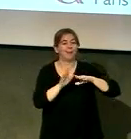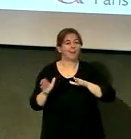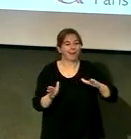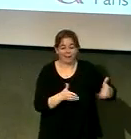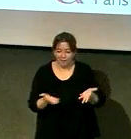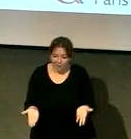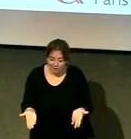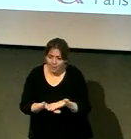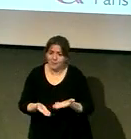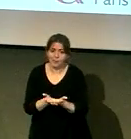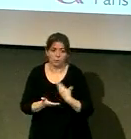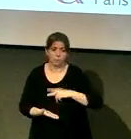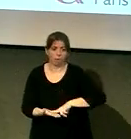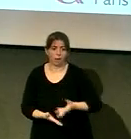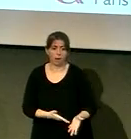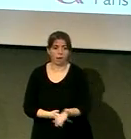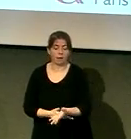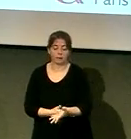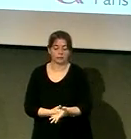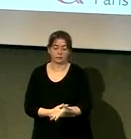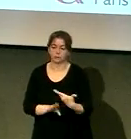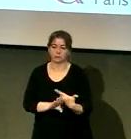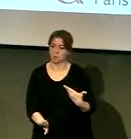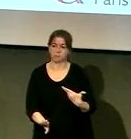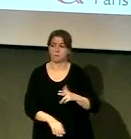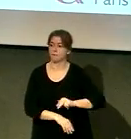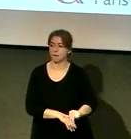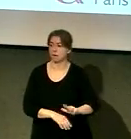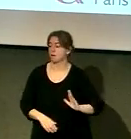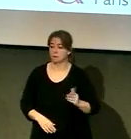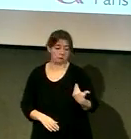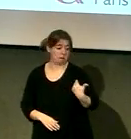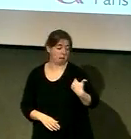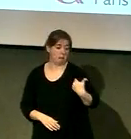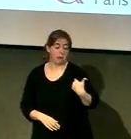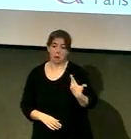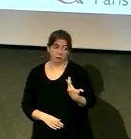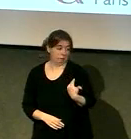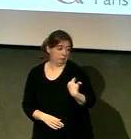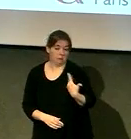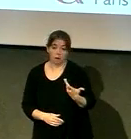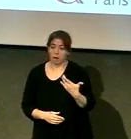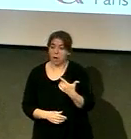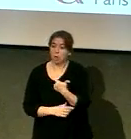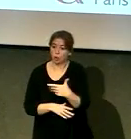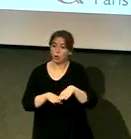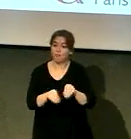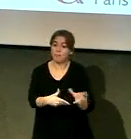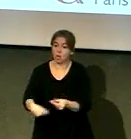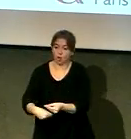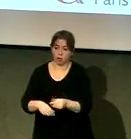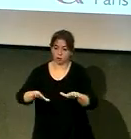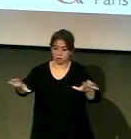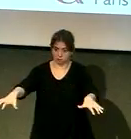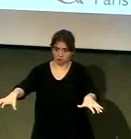dans la réalité, les enfants vont être séparés. Là, j'ai rencontré récemment deux familles d'accueil,